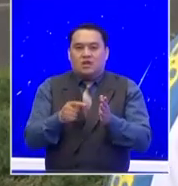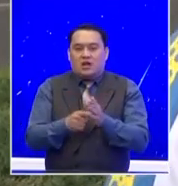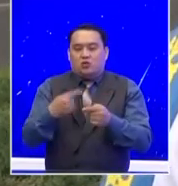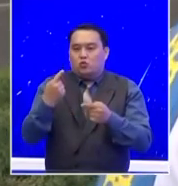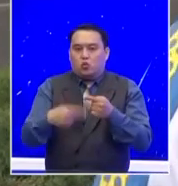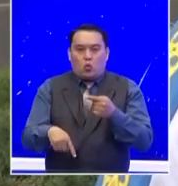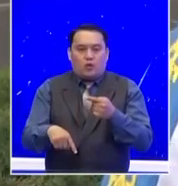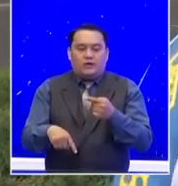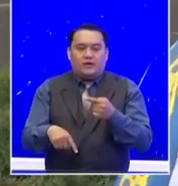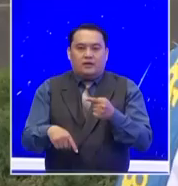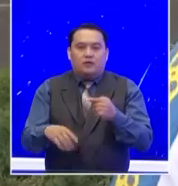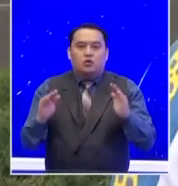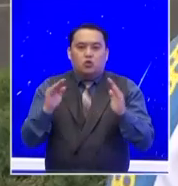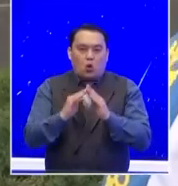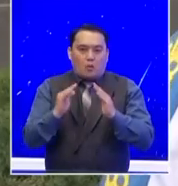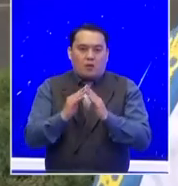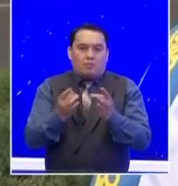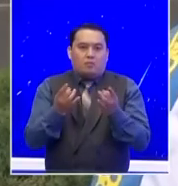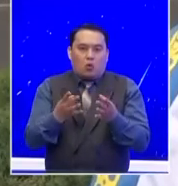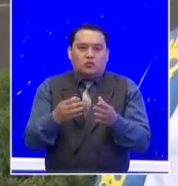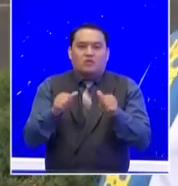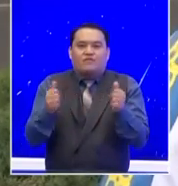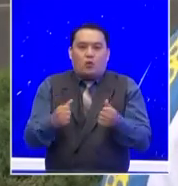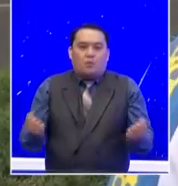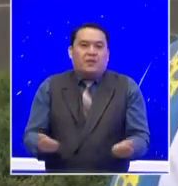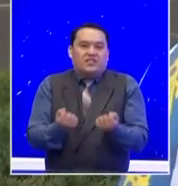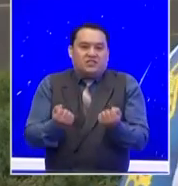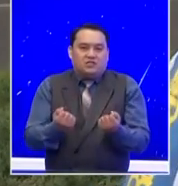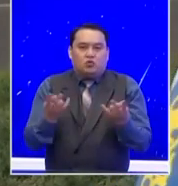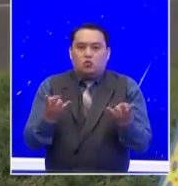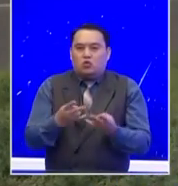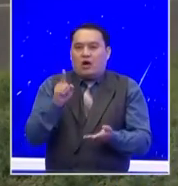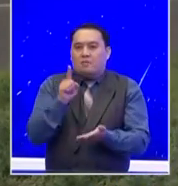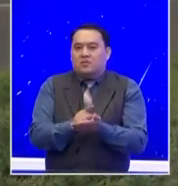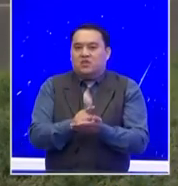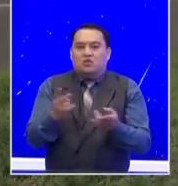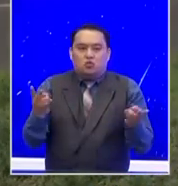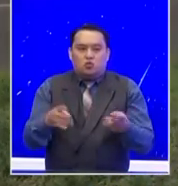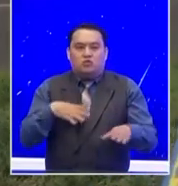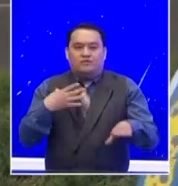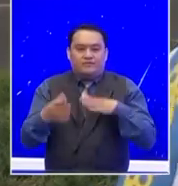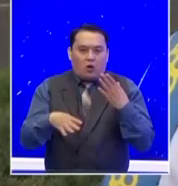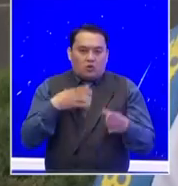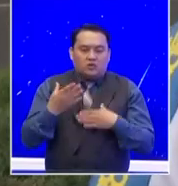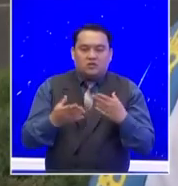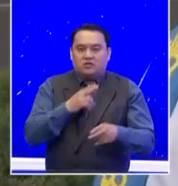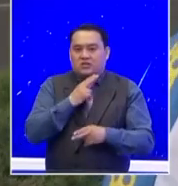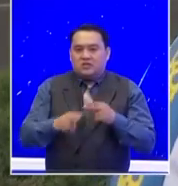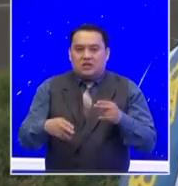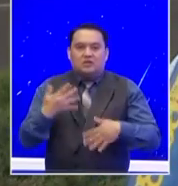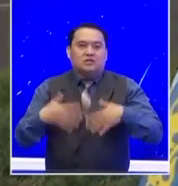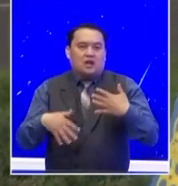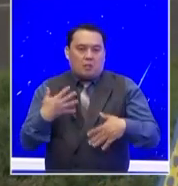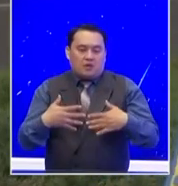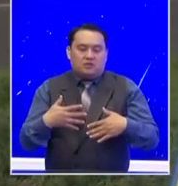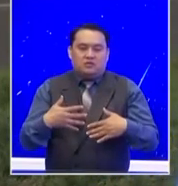это другой. А дома есть просто форму поддерживать. Форму обязательно надо поддерживать, чтобы не терять. Потом в